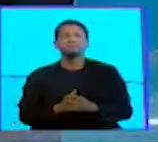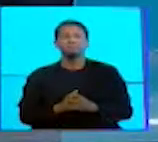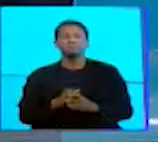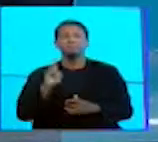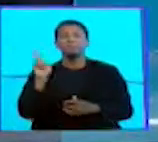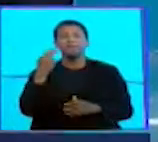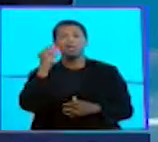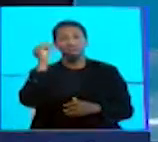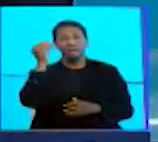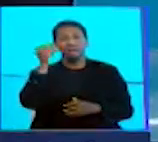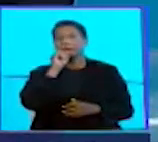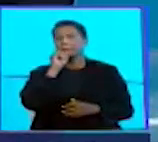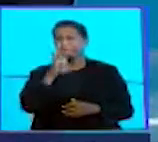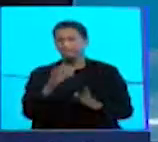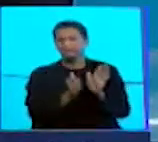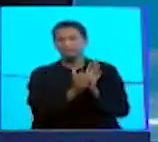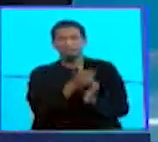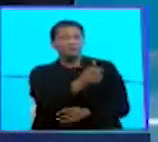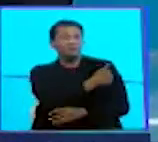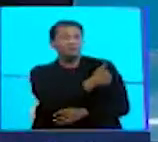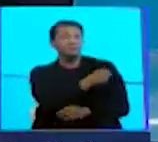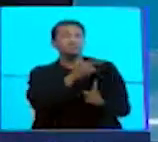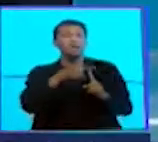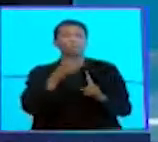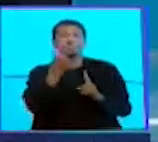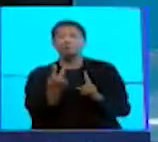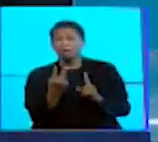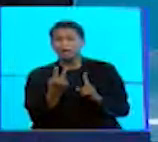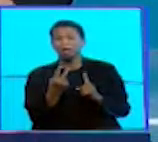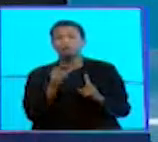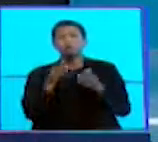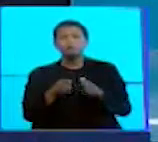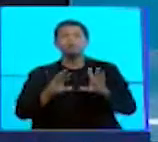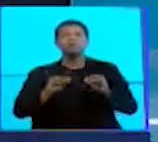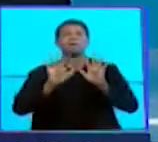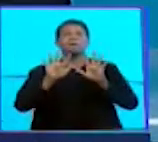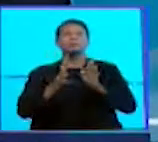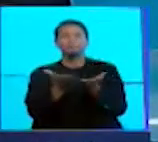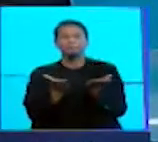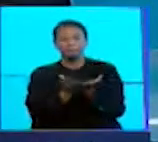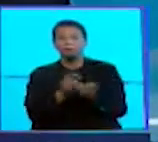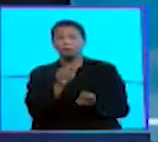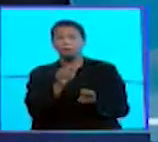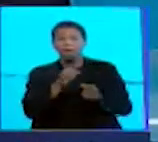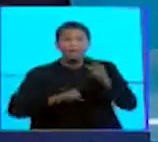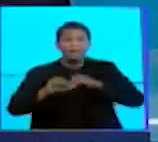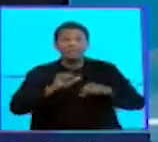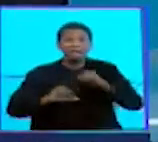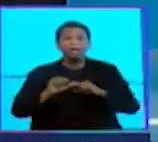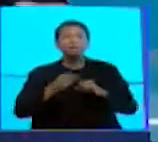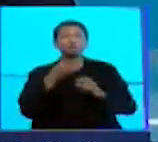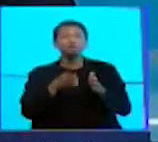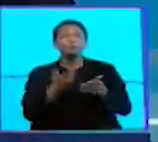Pemprov DKI Jakarta menggelar vaksinasi tahap 2 untuk pekerja media. Kegiatan diikuti oleh wartawan lintas media. Dan berikut